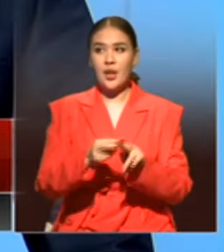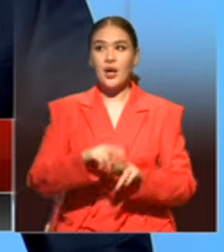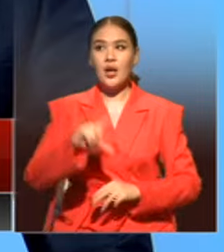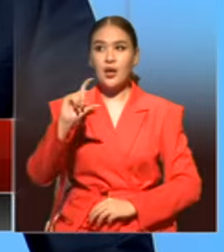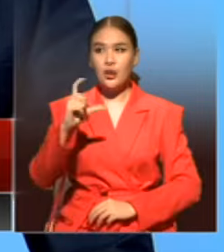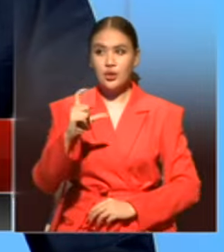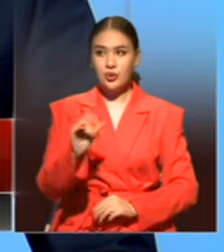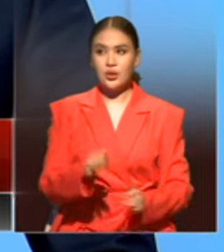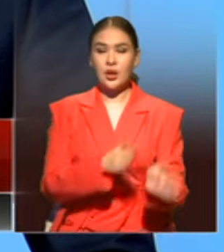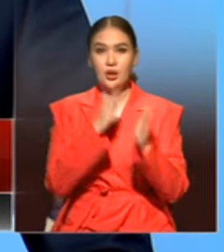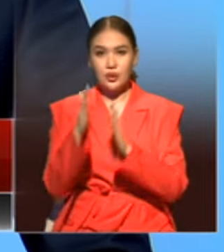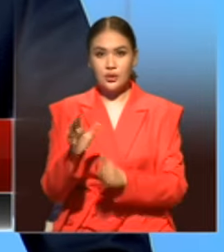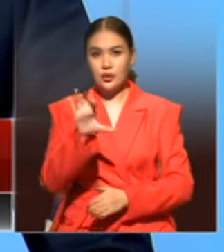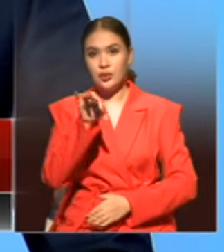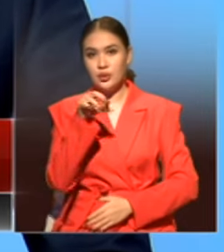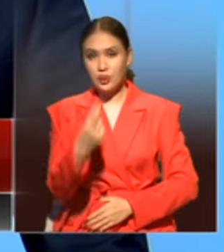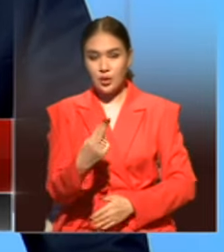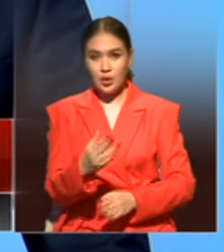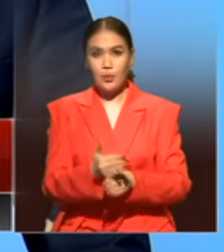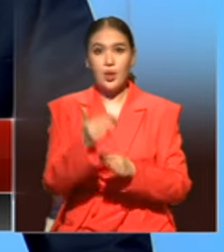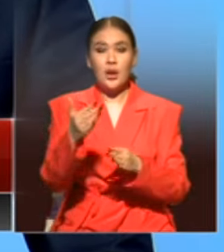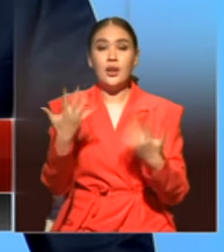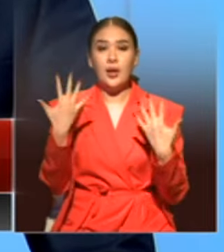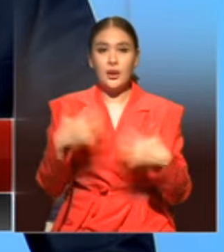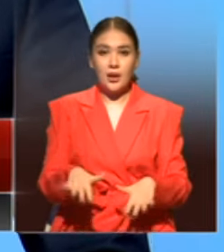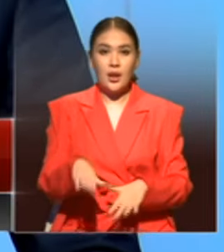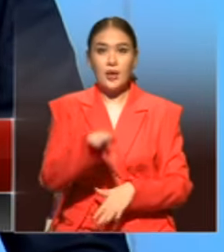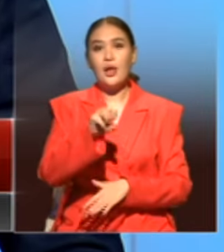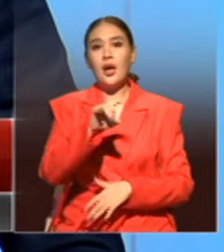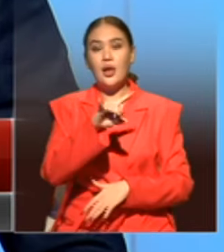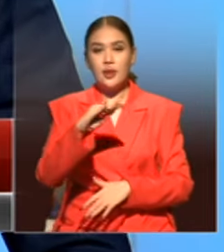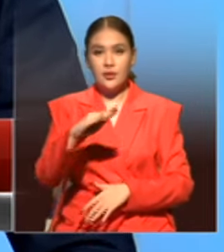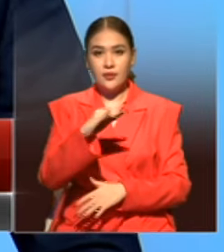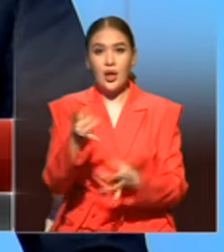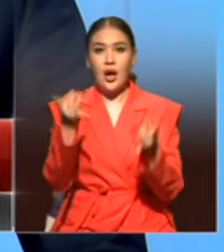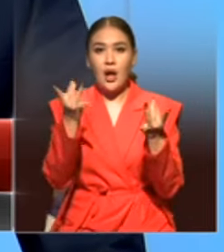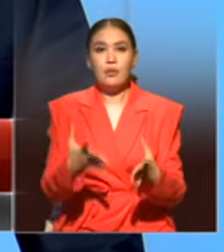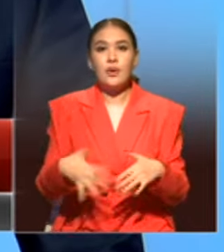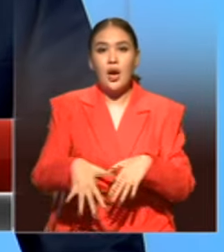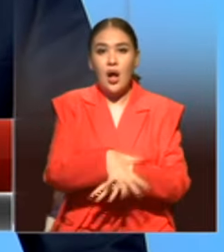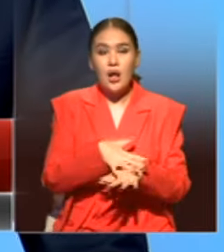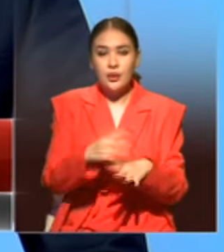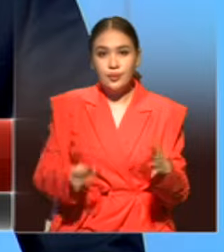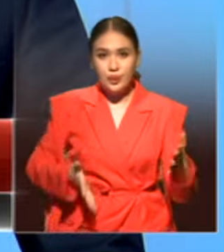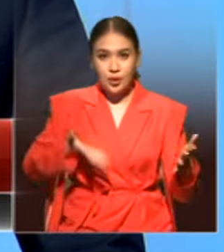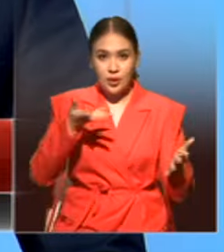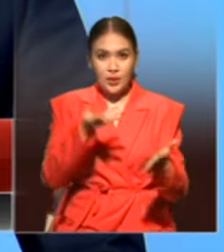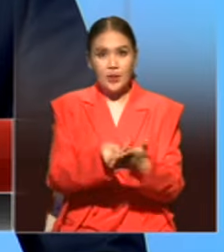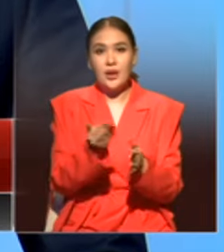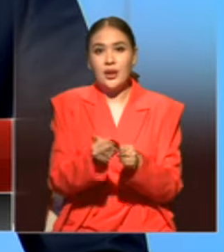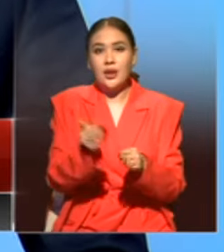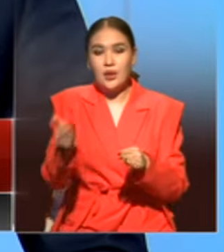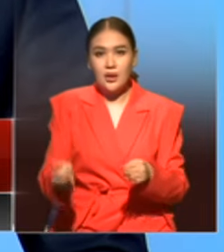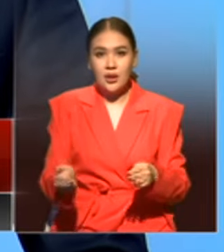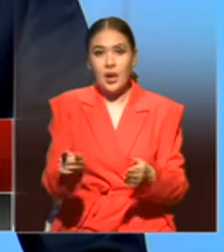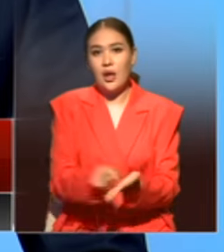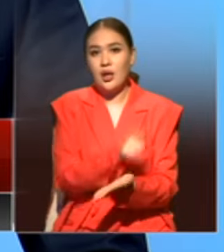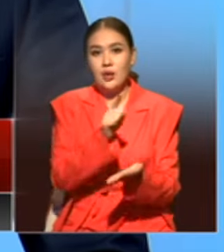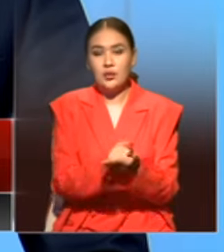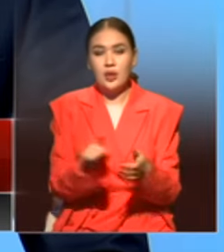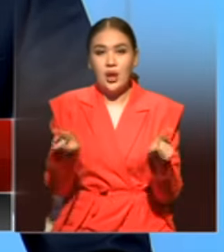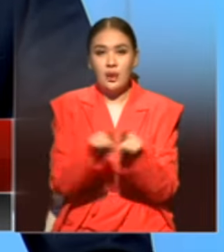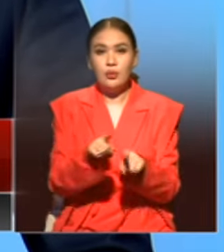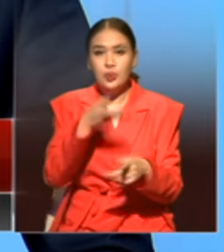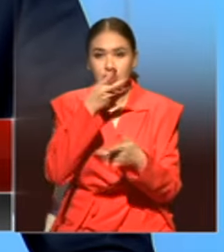экологиялық, екінші жағынан әлеуметтік болғаннан кейін оның жаңа тарифтерін қарапайым халық төлегеннен кейін әрине басқа салалардағыдай